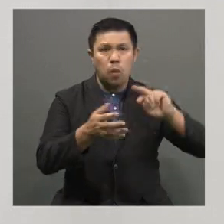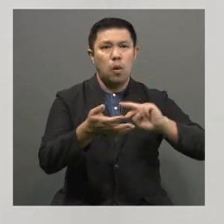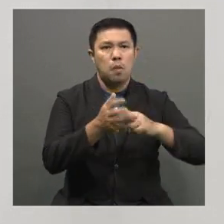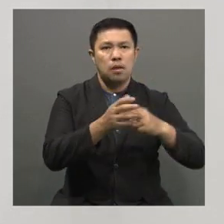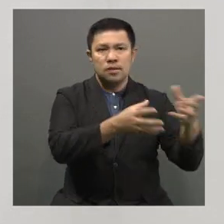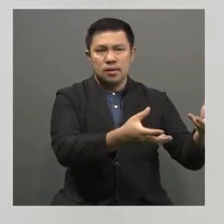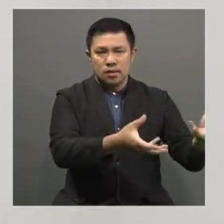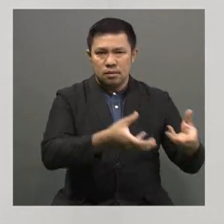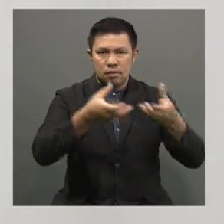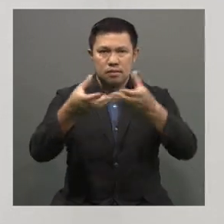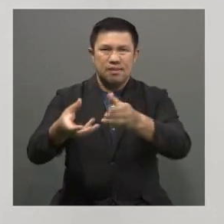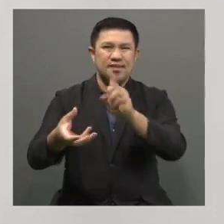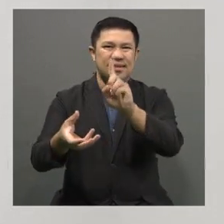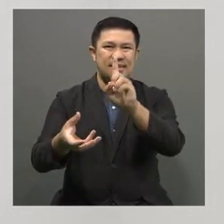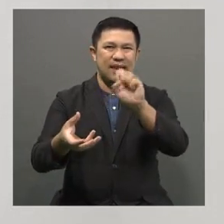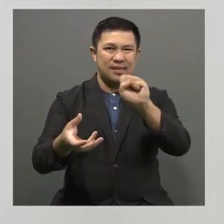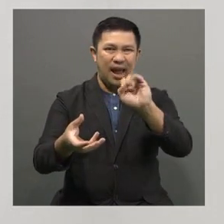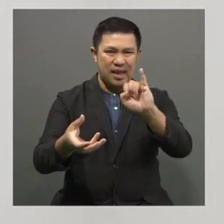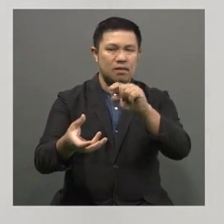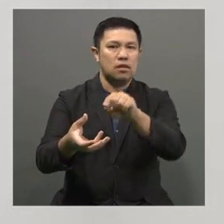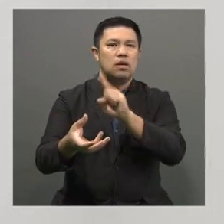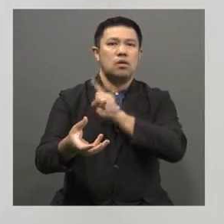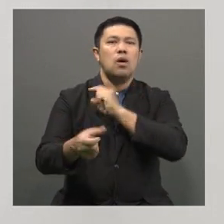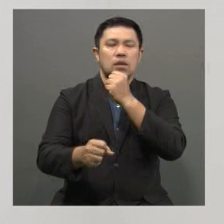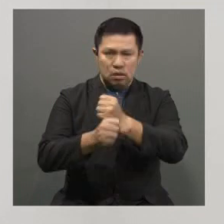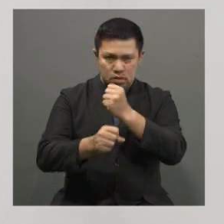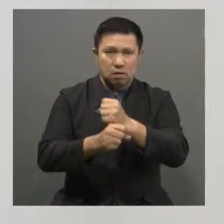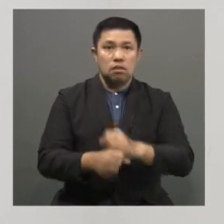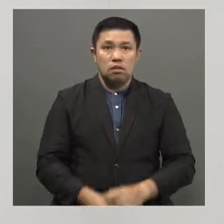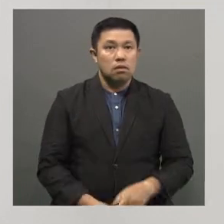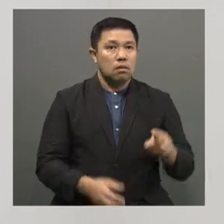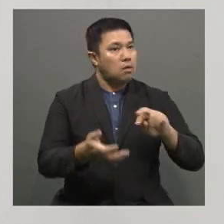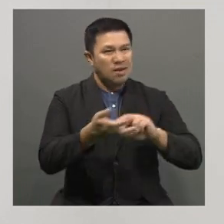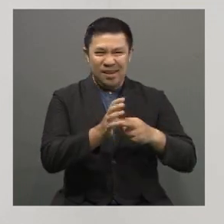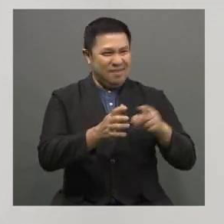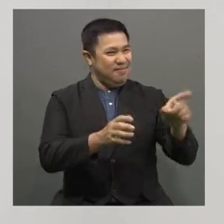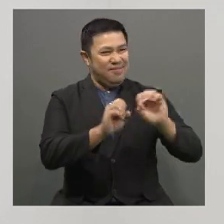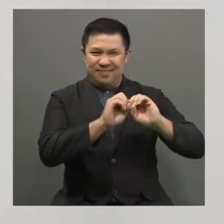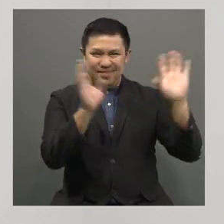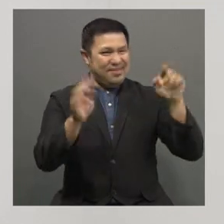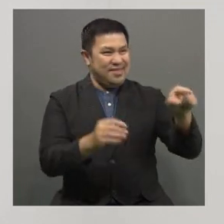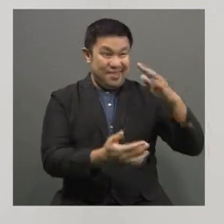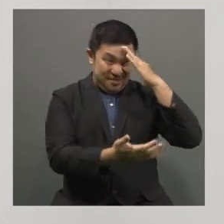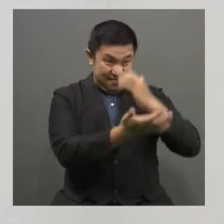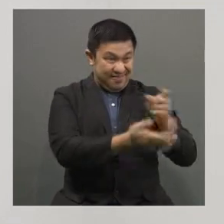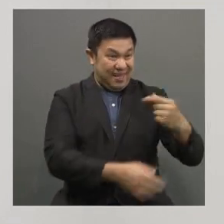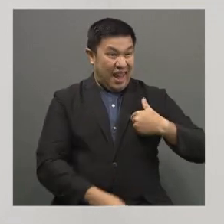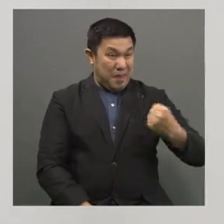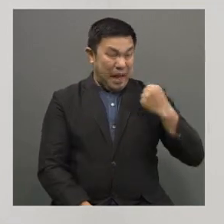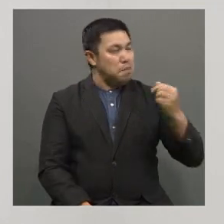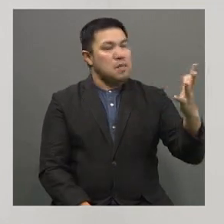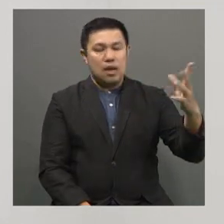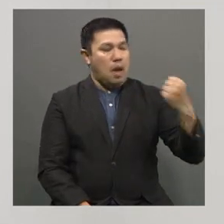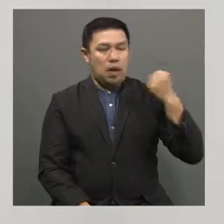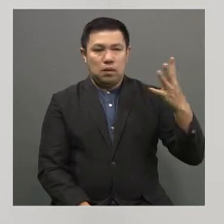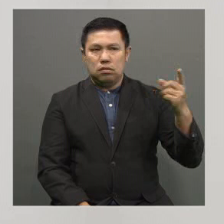พิจารณาเป็นพิเศษของกรมสอบสวนคดีพิเศษคือ DSIเท่ากับว่าเนี่ยยิ่งเป็นการตอกย้ำเลยว่าตำรวจนมีอำนาจในการสอบสวนคดีนี้